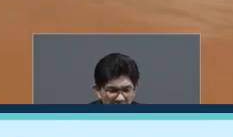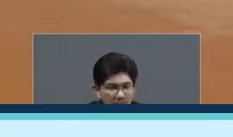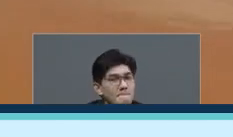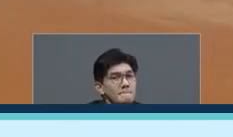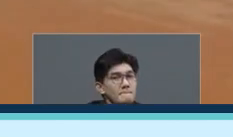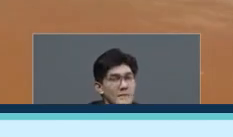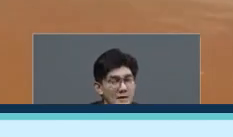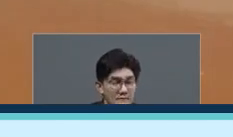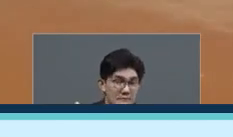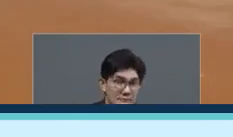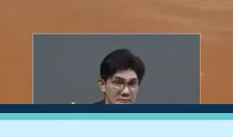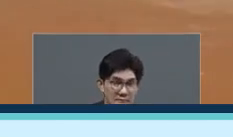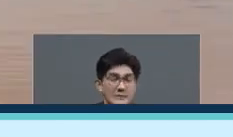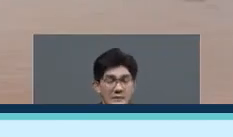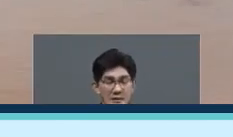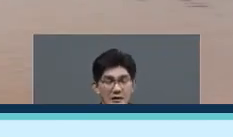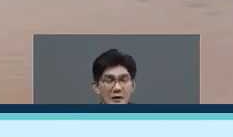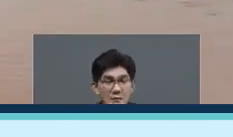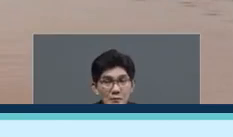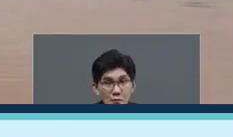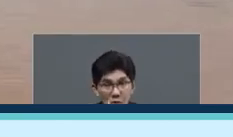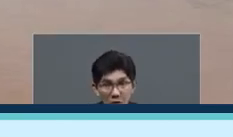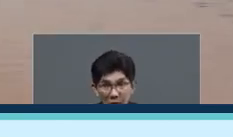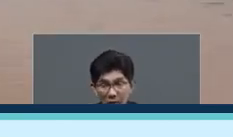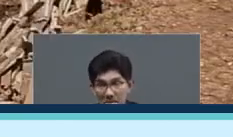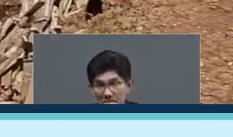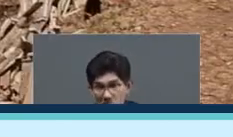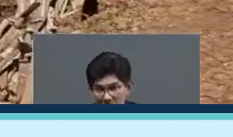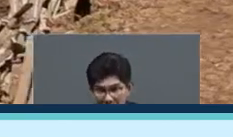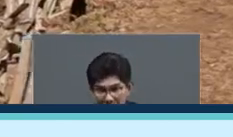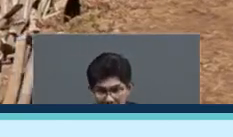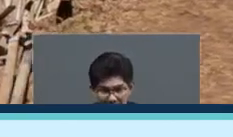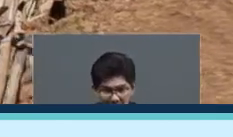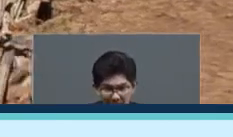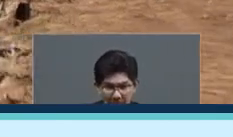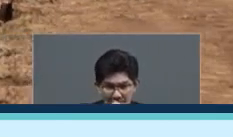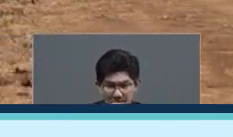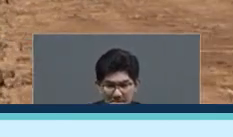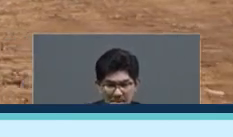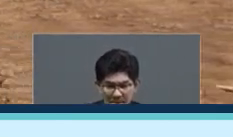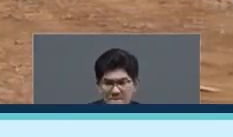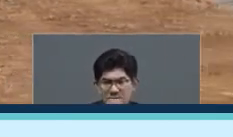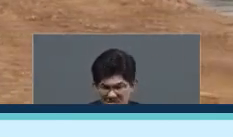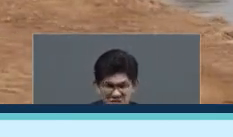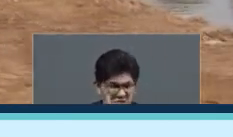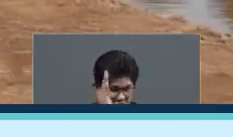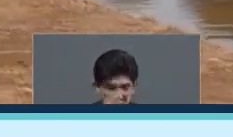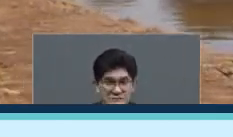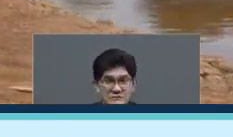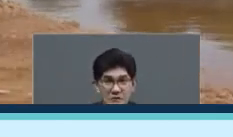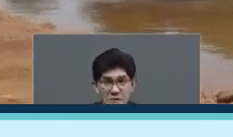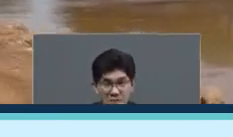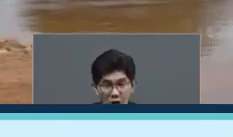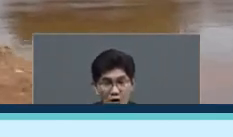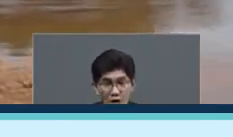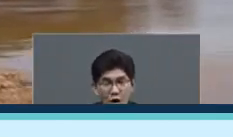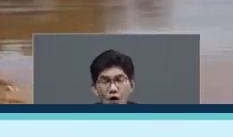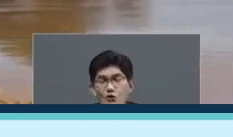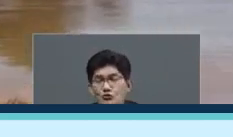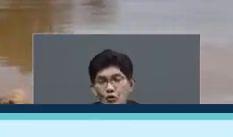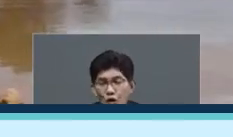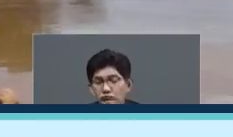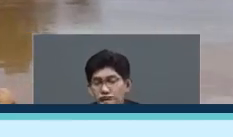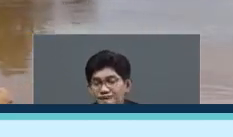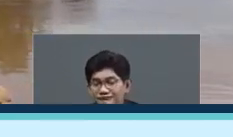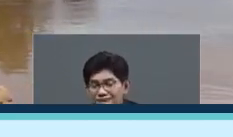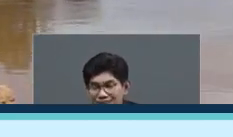การจัดเตรียมแผนงานและโครงการเพิ่มประสิทธิภาพการรับน้ำในพื้นที่ทุ่งบางระกำโมเดลเช่นการยกระดับถนนคันดินส